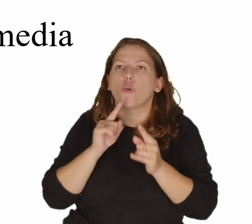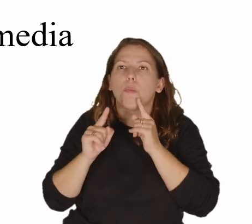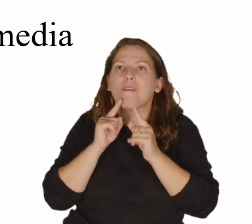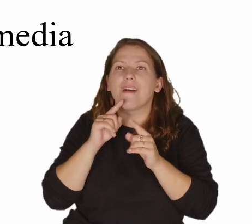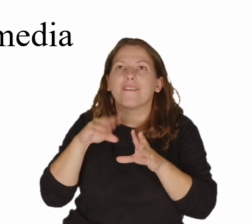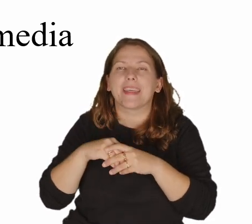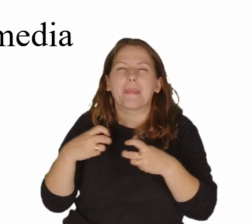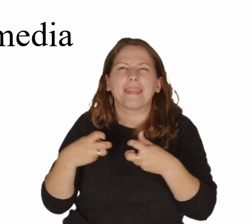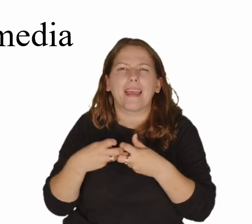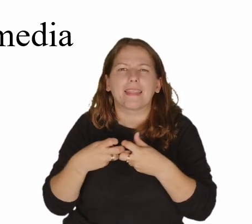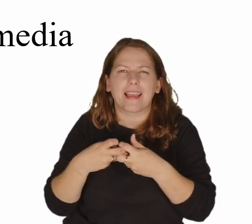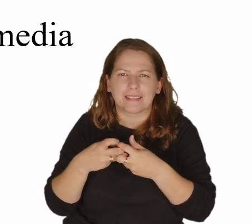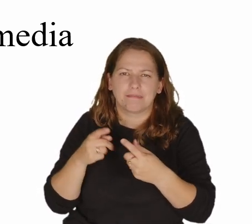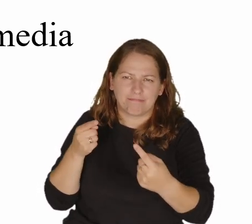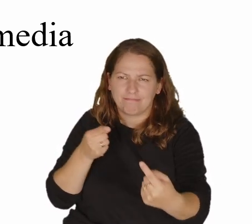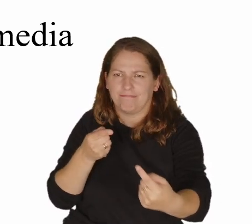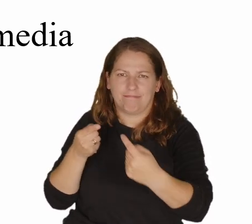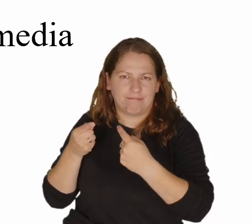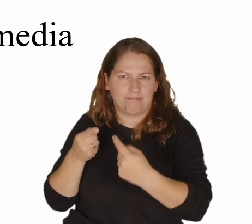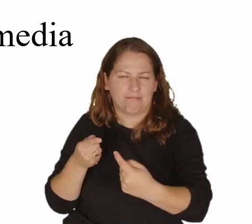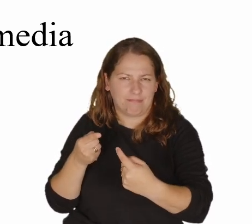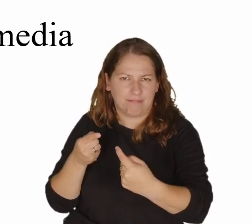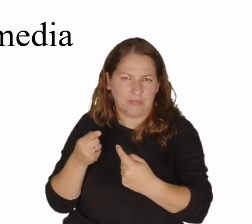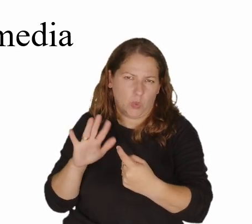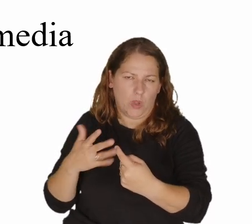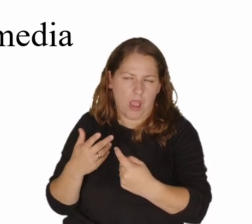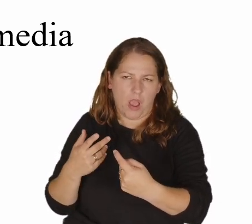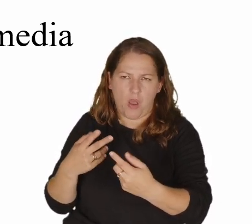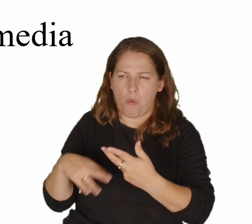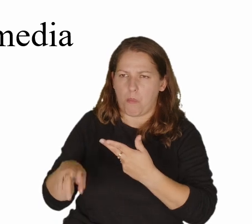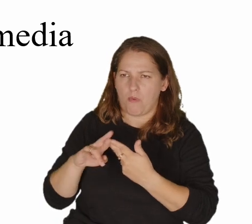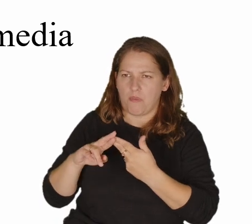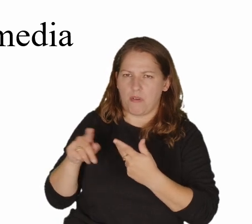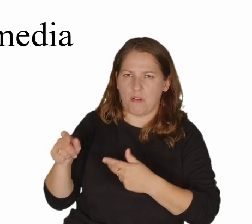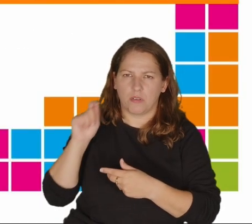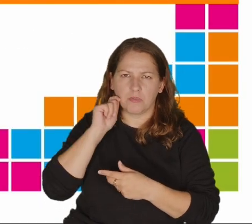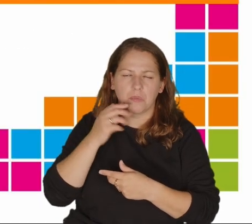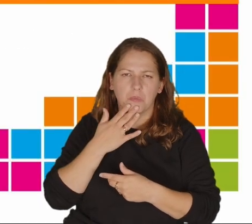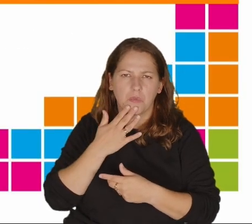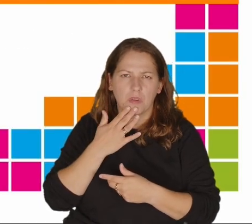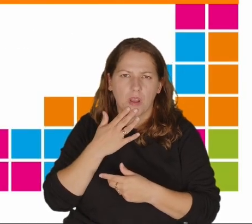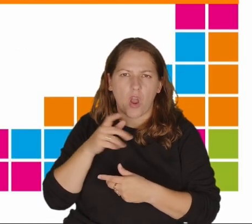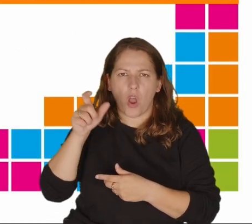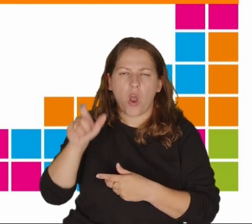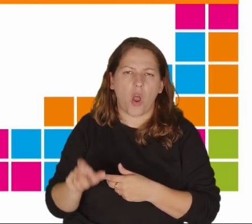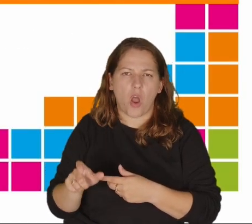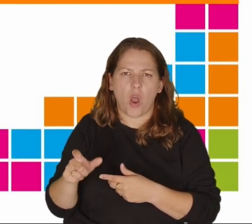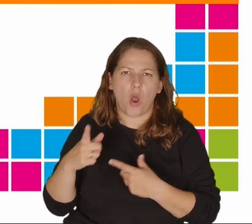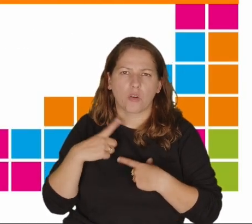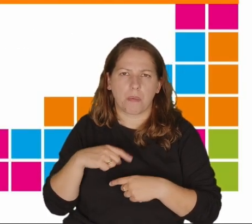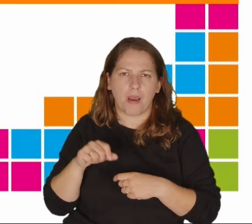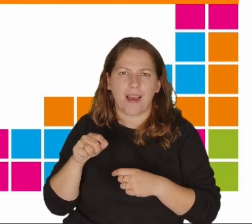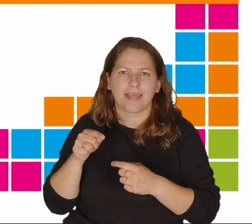to ona była z kimś, z jakąś osobą. Natomiast uzyskałem taką odpowiedź, że osoba ta